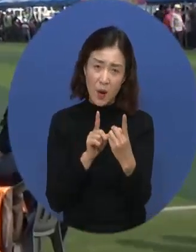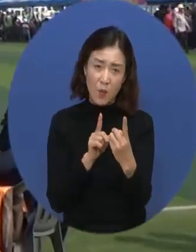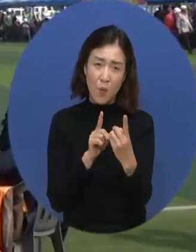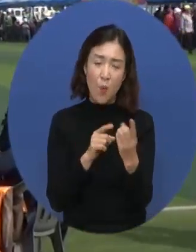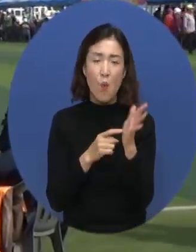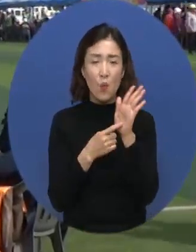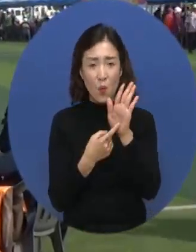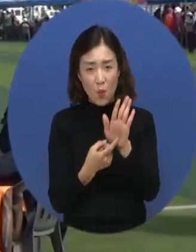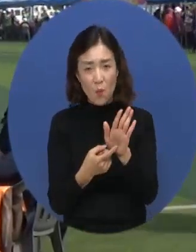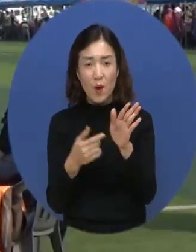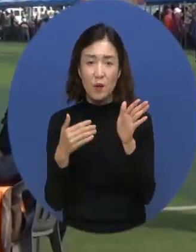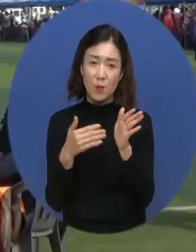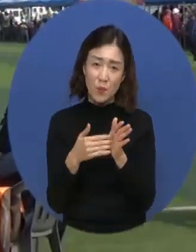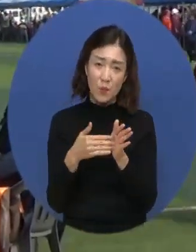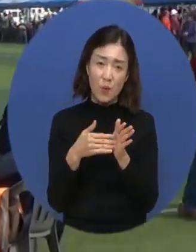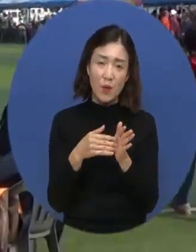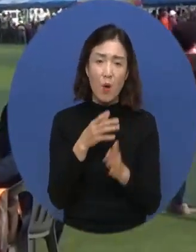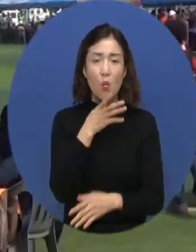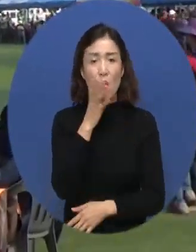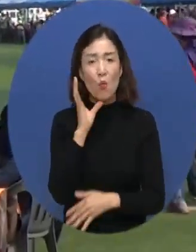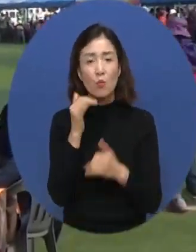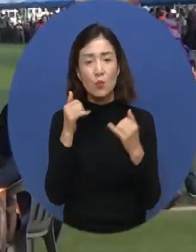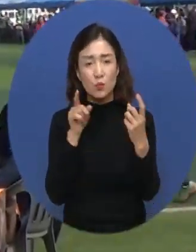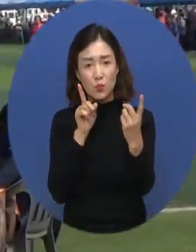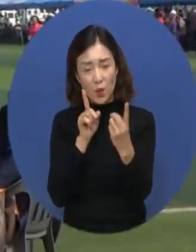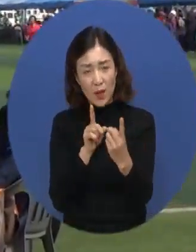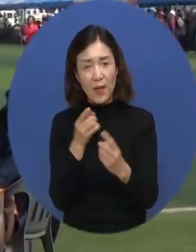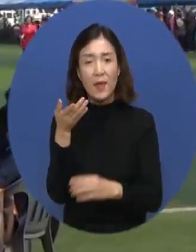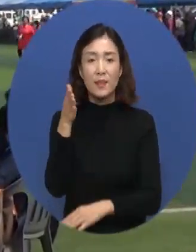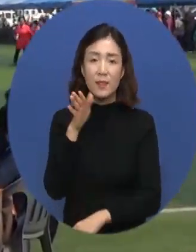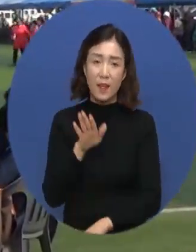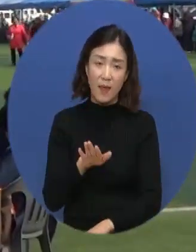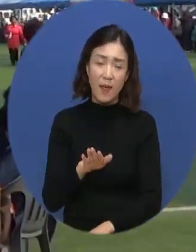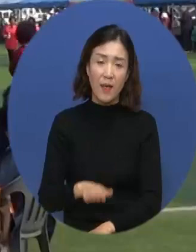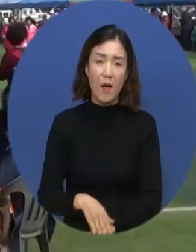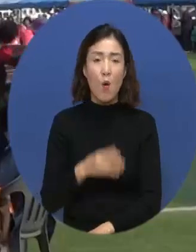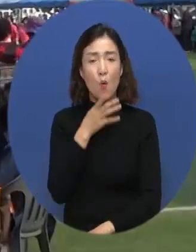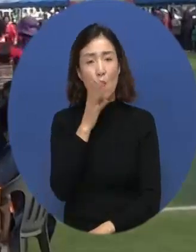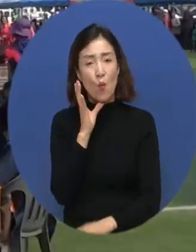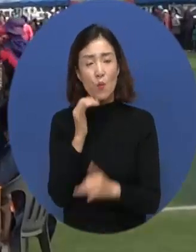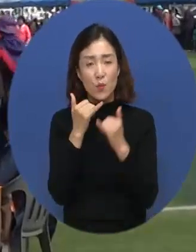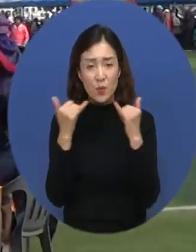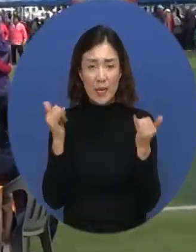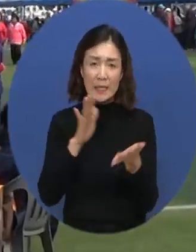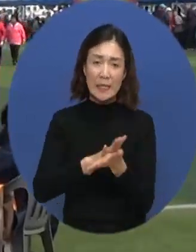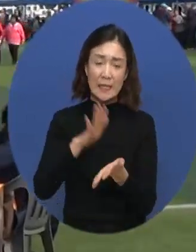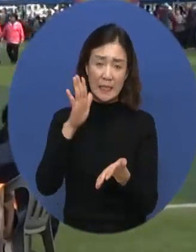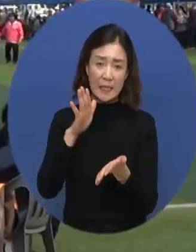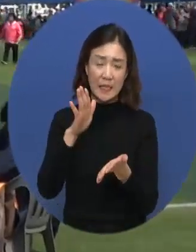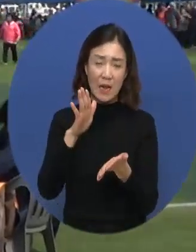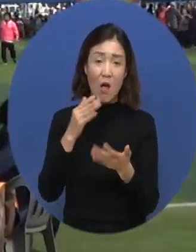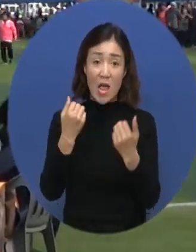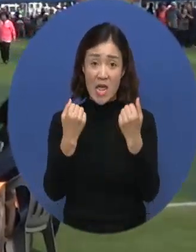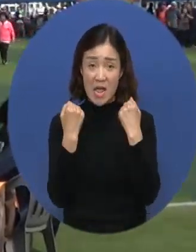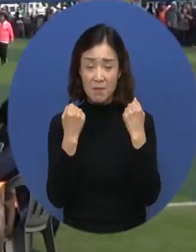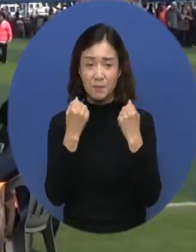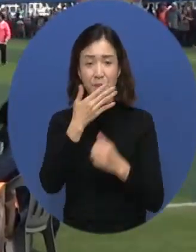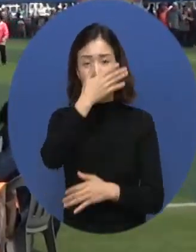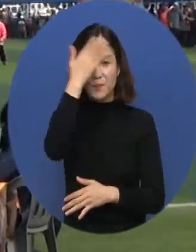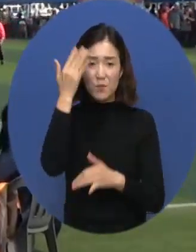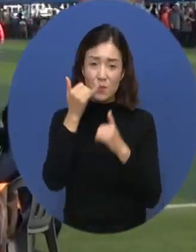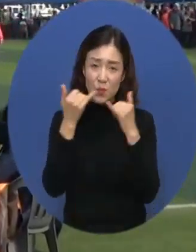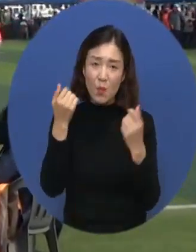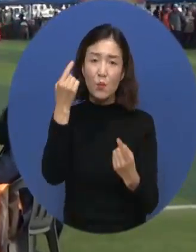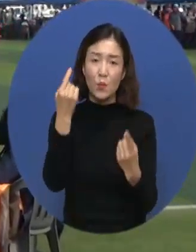해봤었고 이렇게 노인분들 상대로 공연을 했었는데요. 노인분들의 열정, 에너지가 젊은